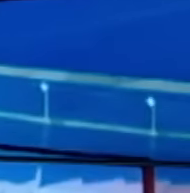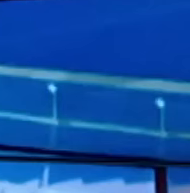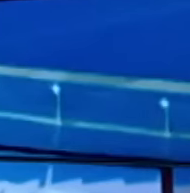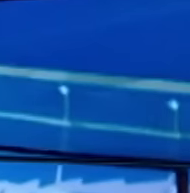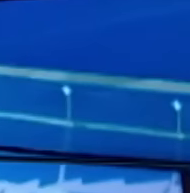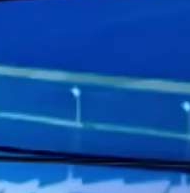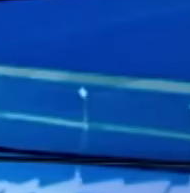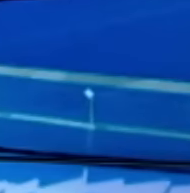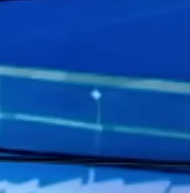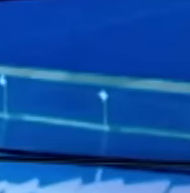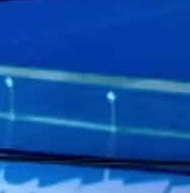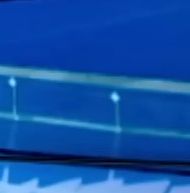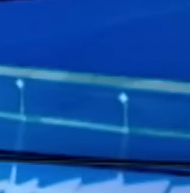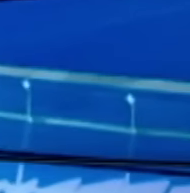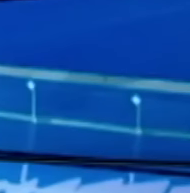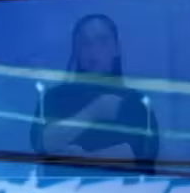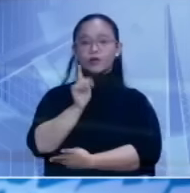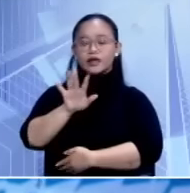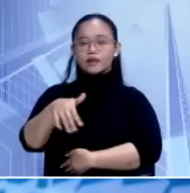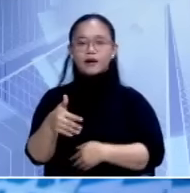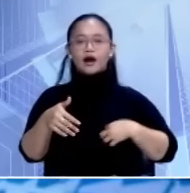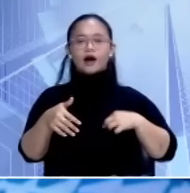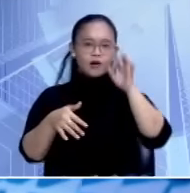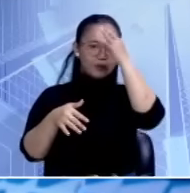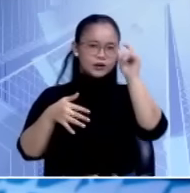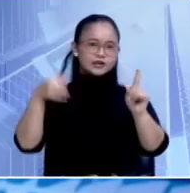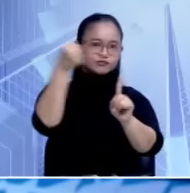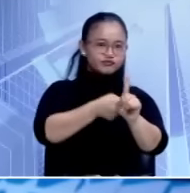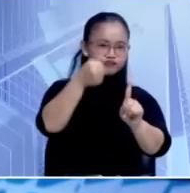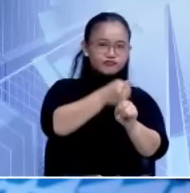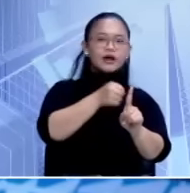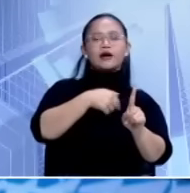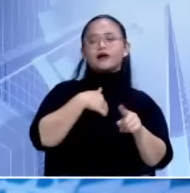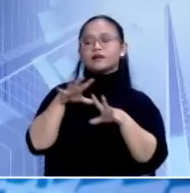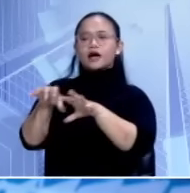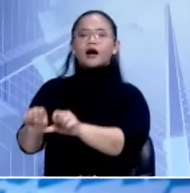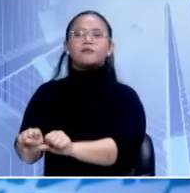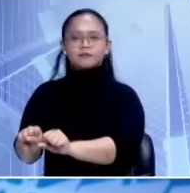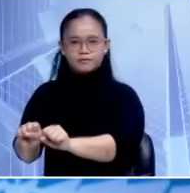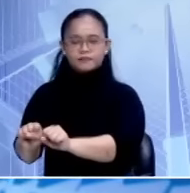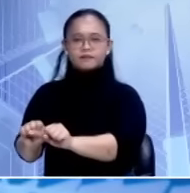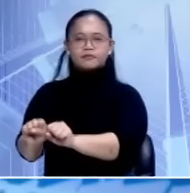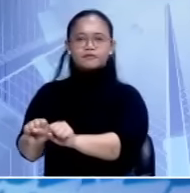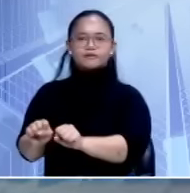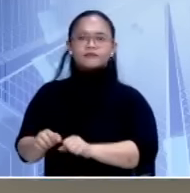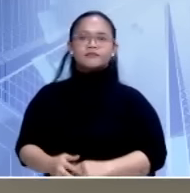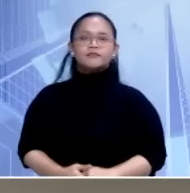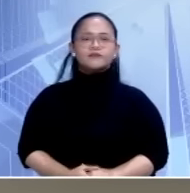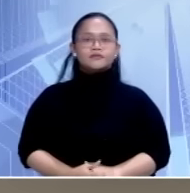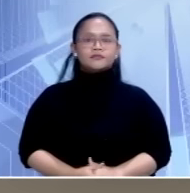Sulawesi Selatan, pelaku penganiayaan hingga korban tewas ditangkap polisi.